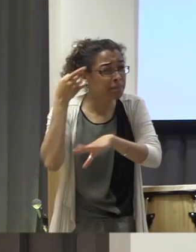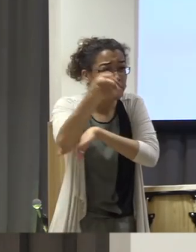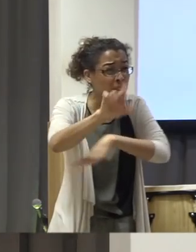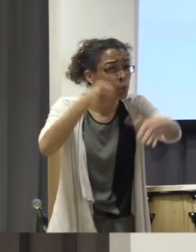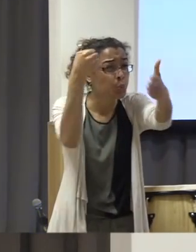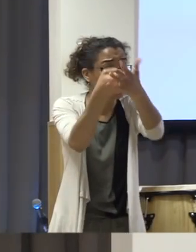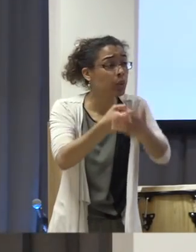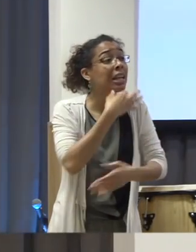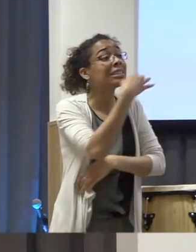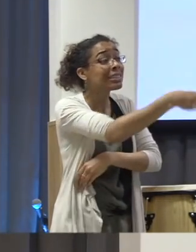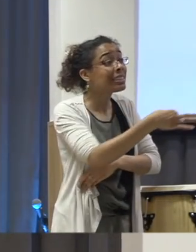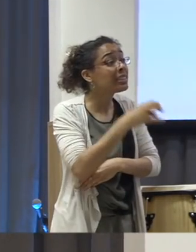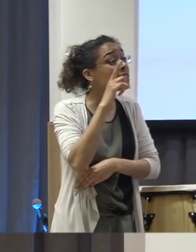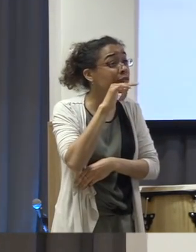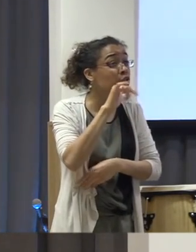persévère jusqu'au bout.